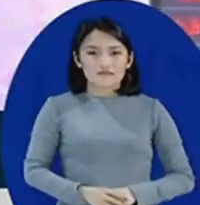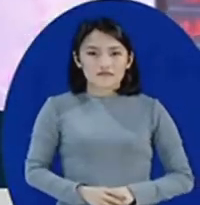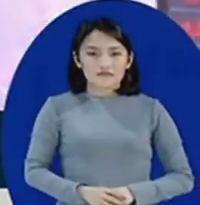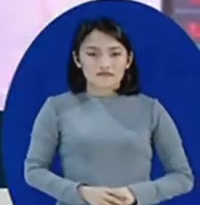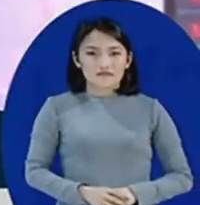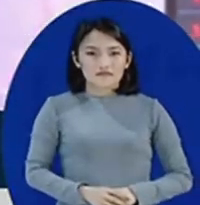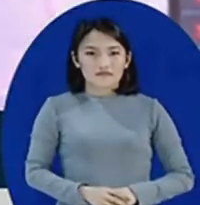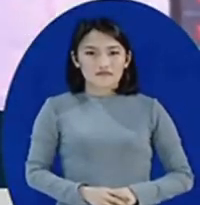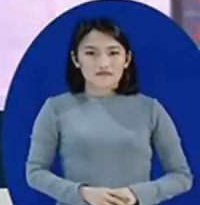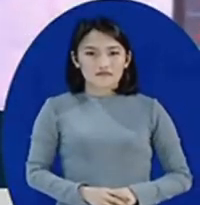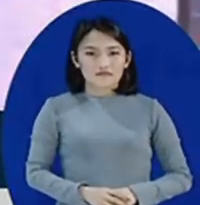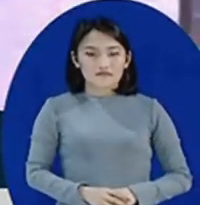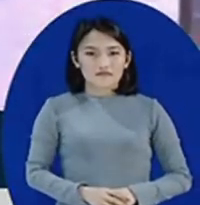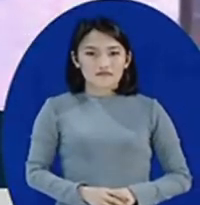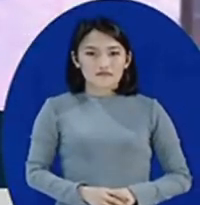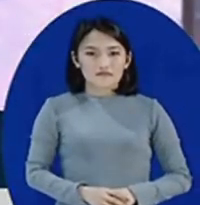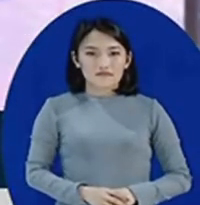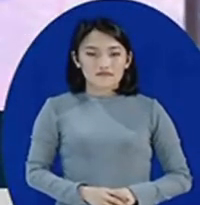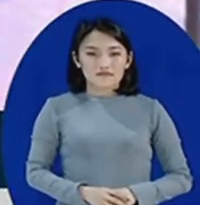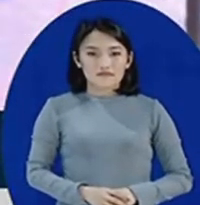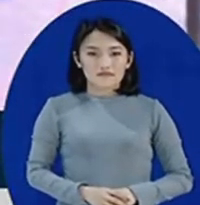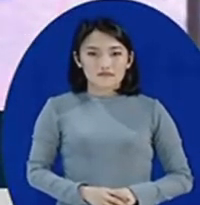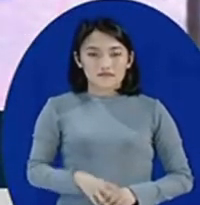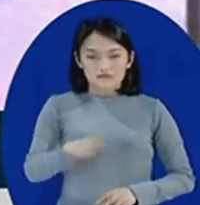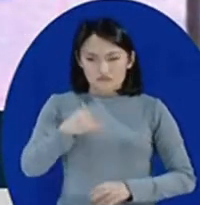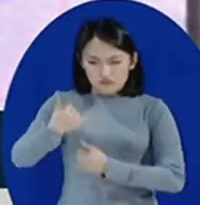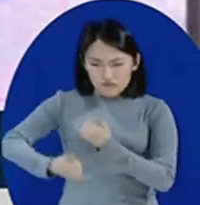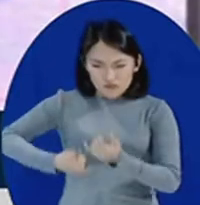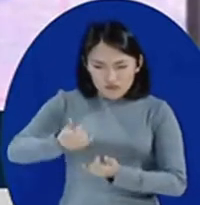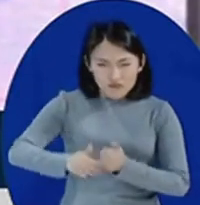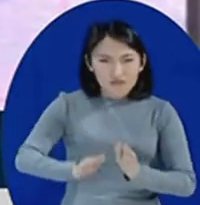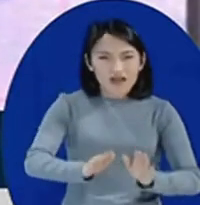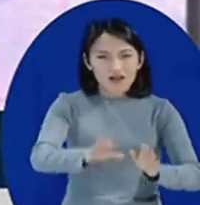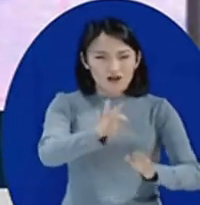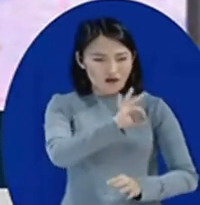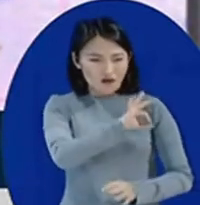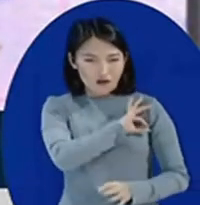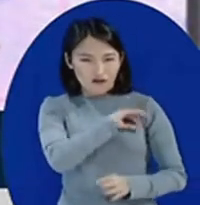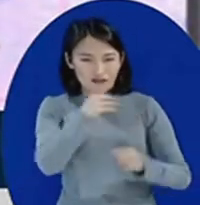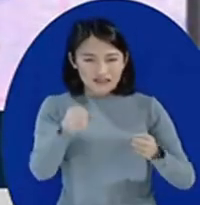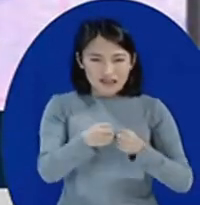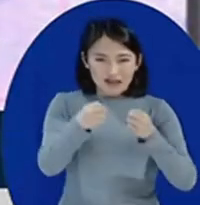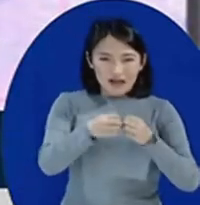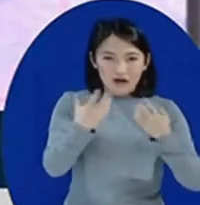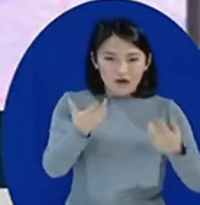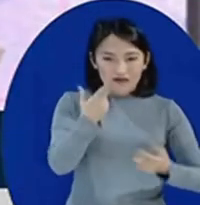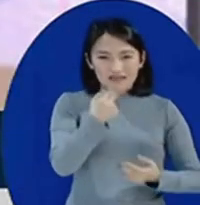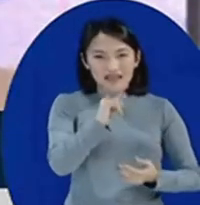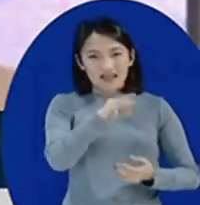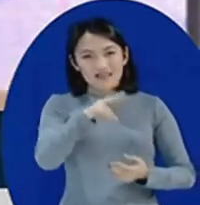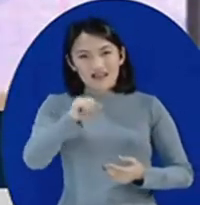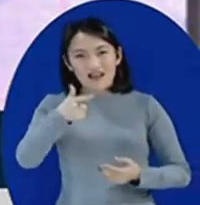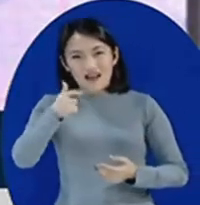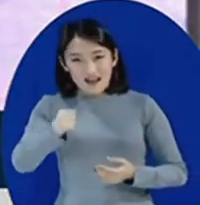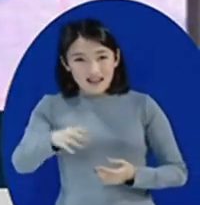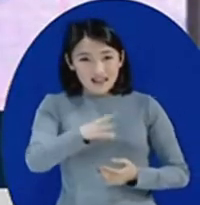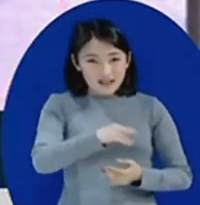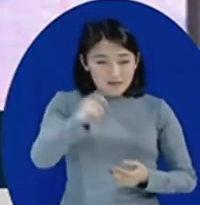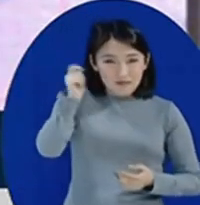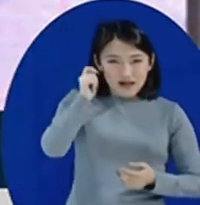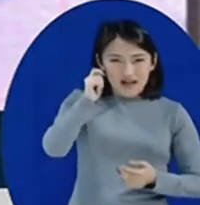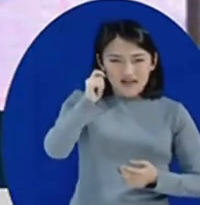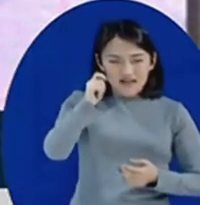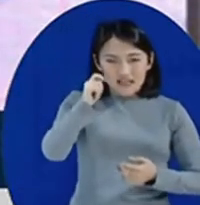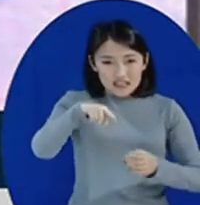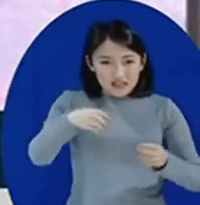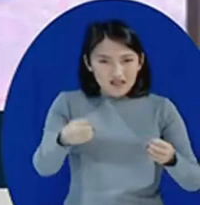аа. Уламжлалт одоо ер нэг одонгийн найр цайлах гэсэн энэ одоо арга хэмжээнүүдийг бид нар болохдоо